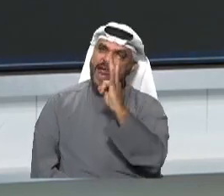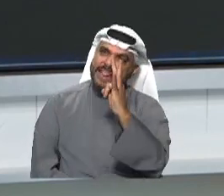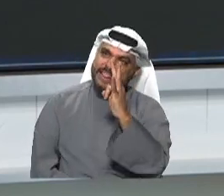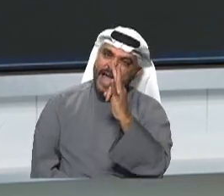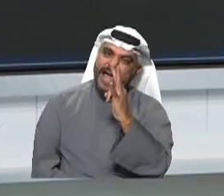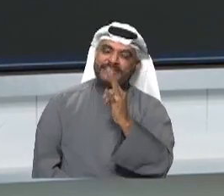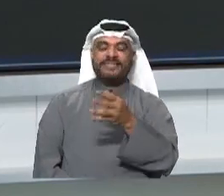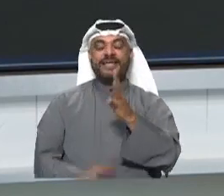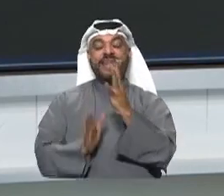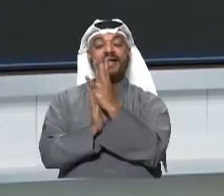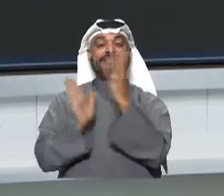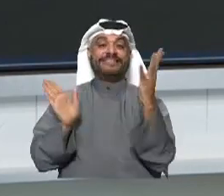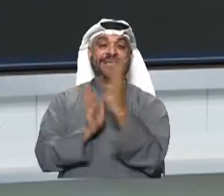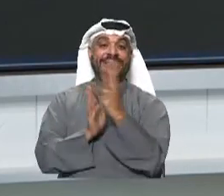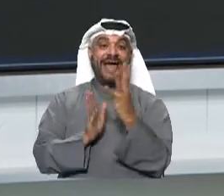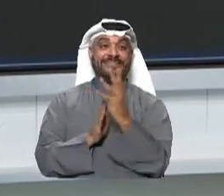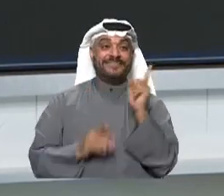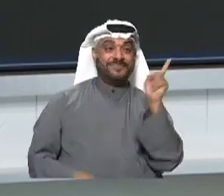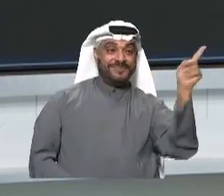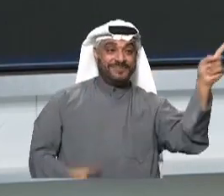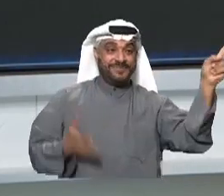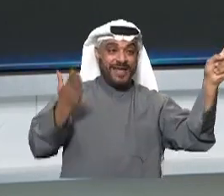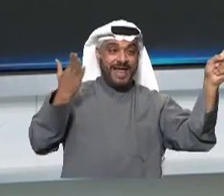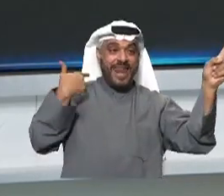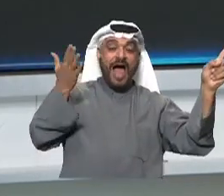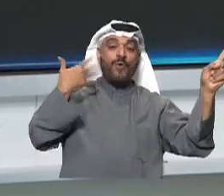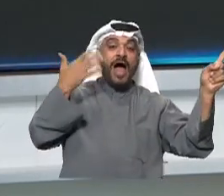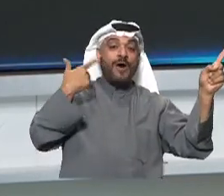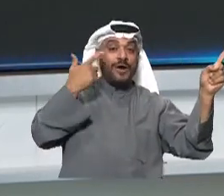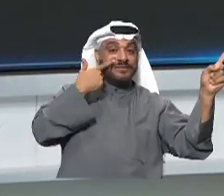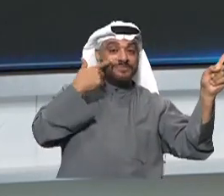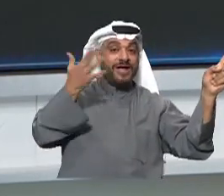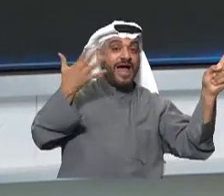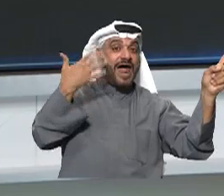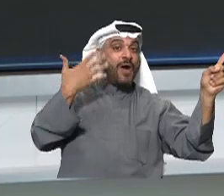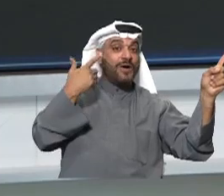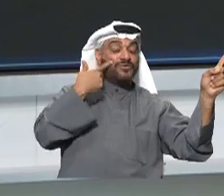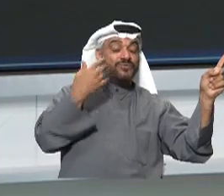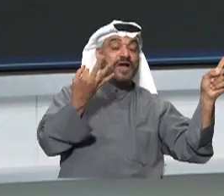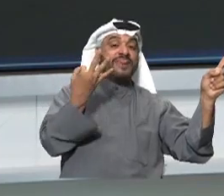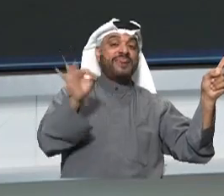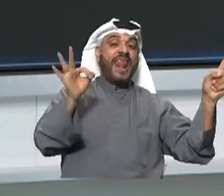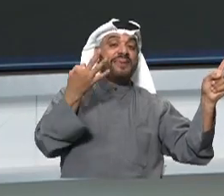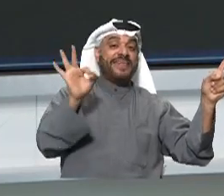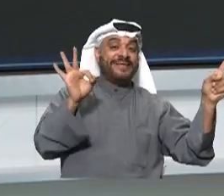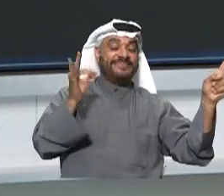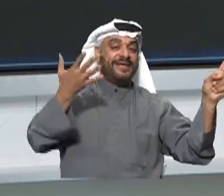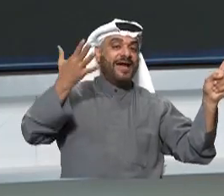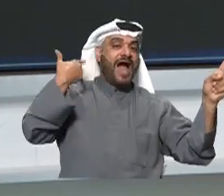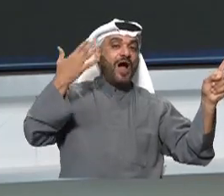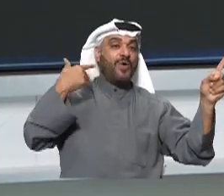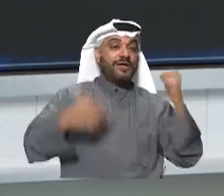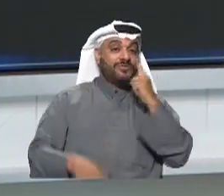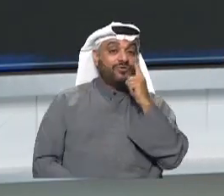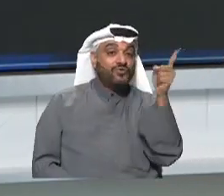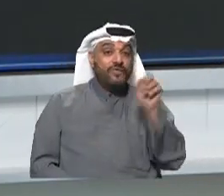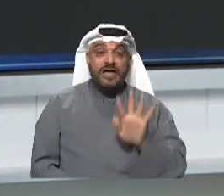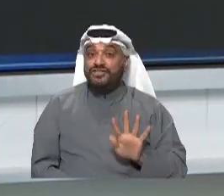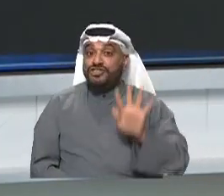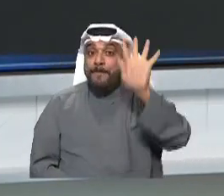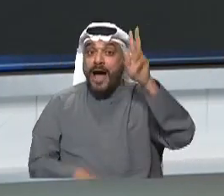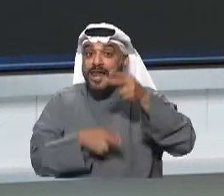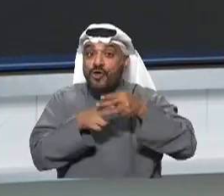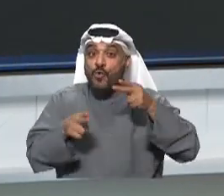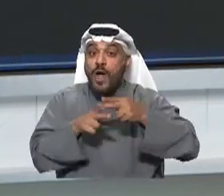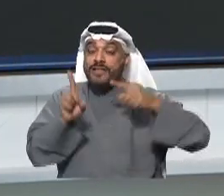19 درجه مئويه في معظم المناطق البريه نلاحظ الانخفاض راح يكون ملحوظ اكثر على المناطق الشماليه وكذلك الغربيه